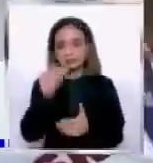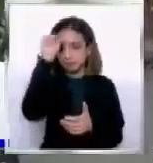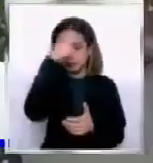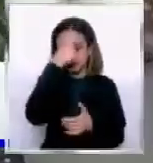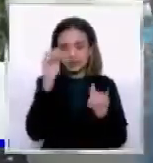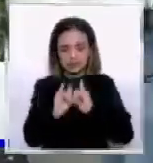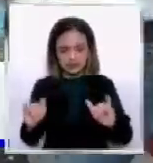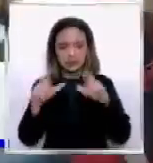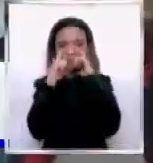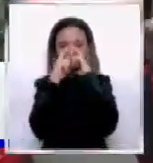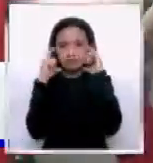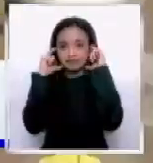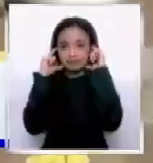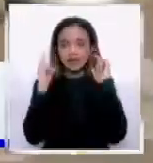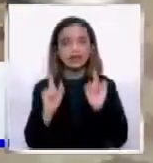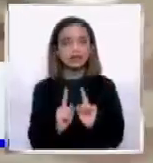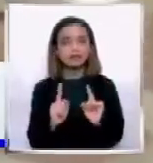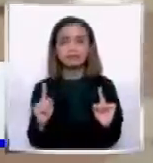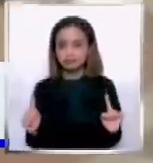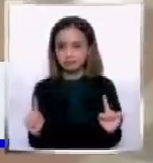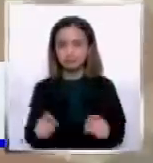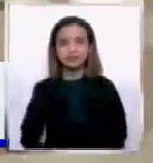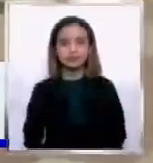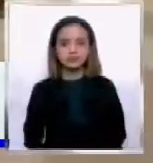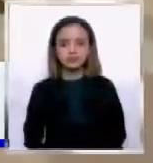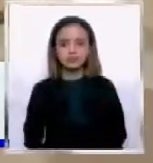face mask at magkaroon ng social distancing.